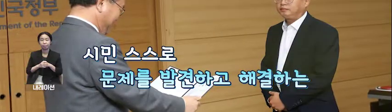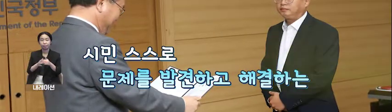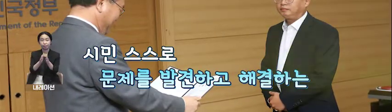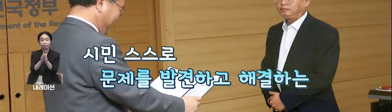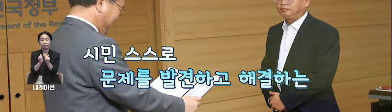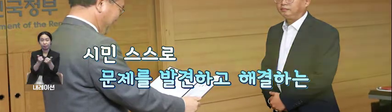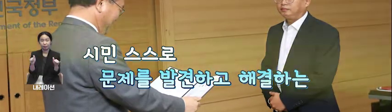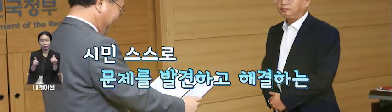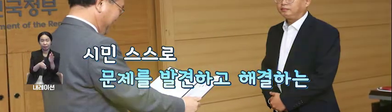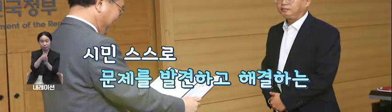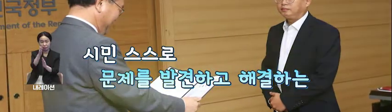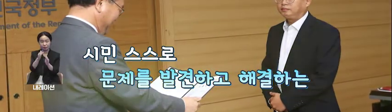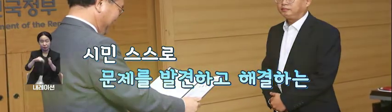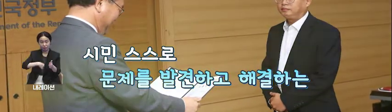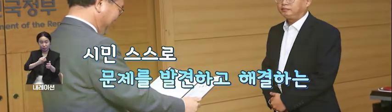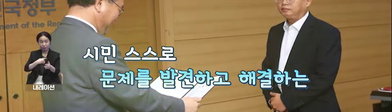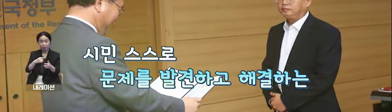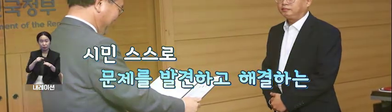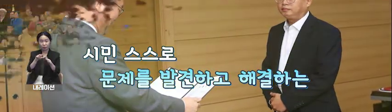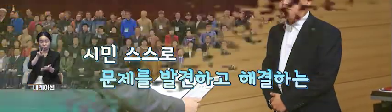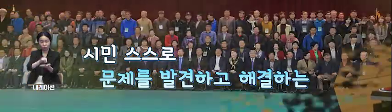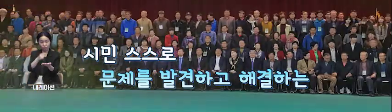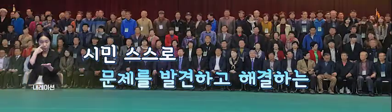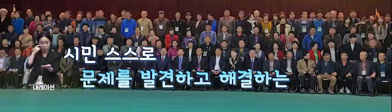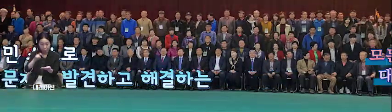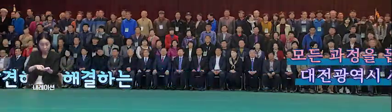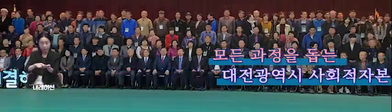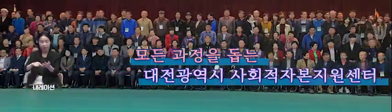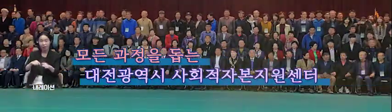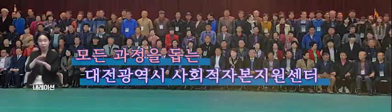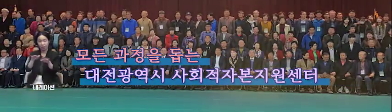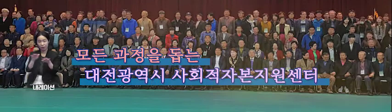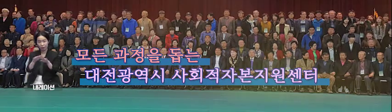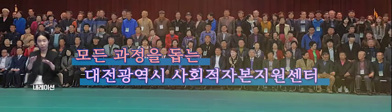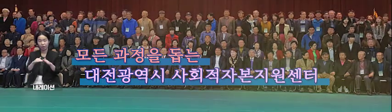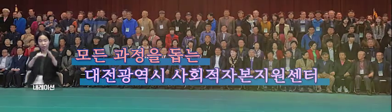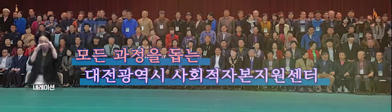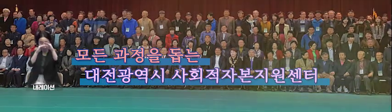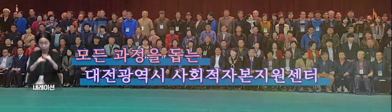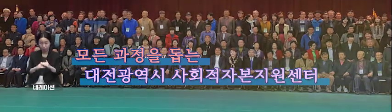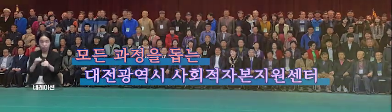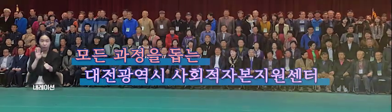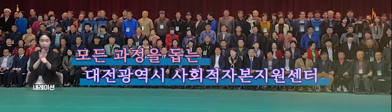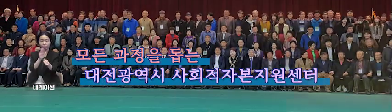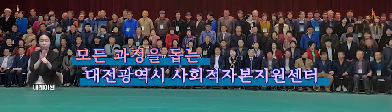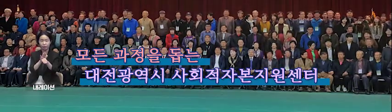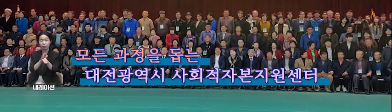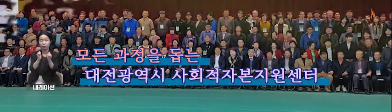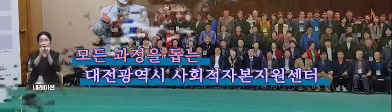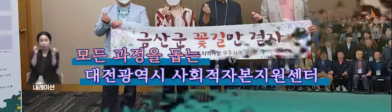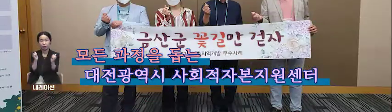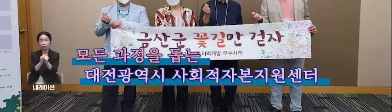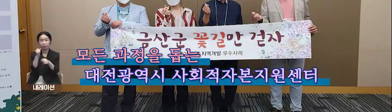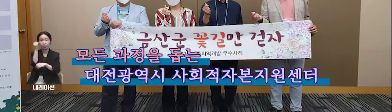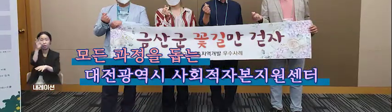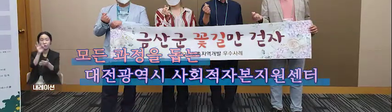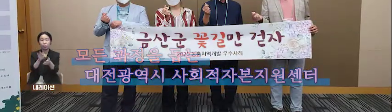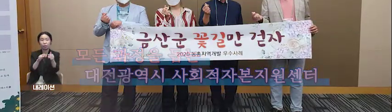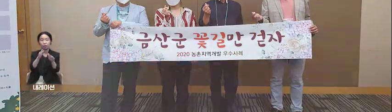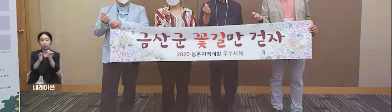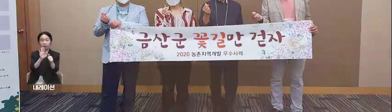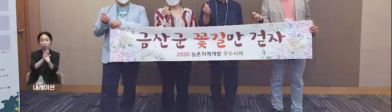시민 스스로 문제를 발견하고 해결을 위해 노력하는 모든 과정을 돕는 대전시 사회적